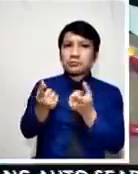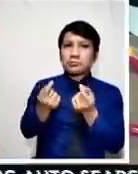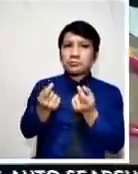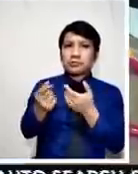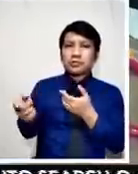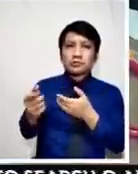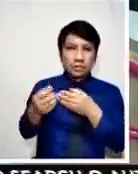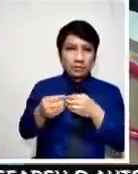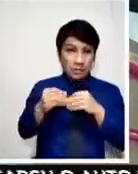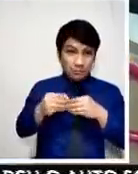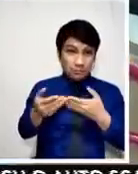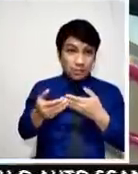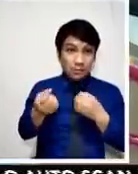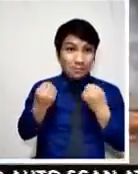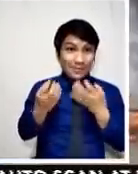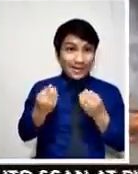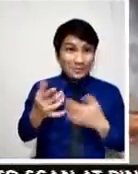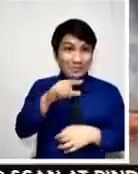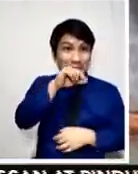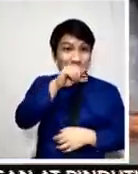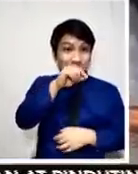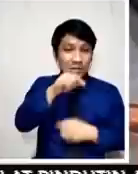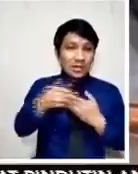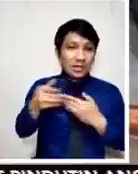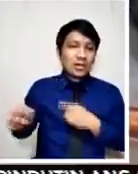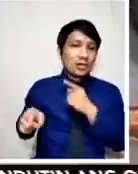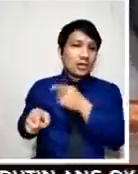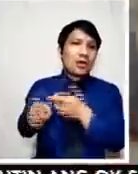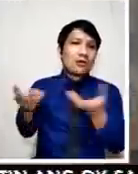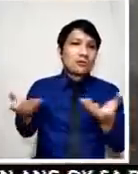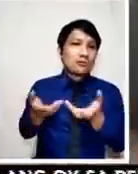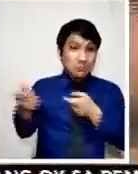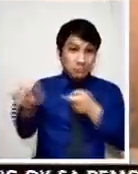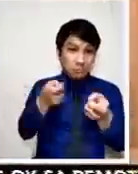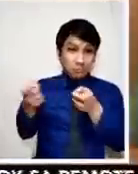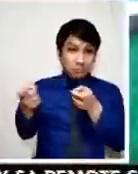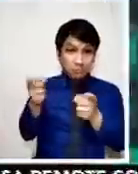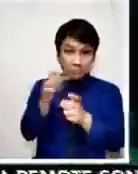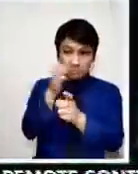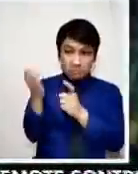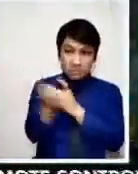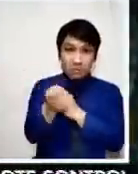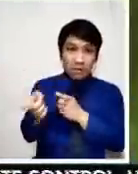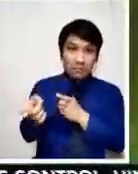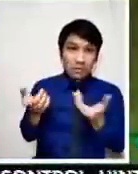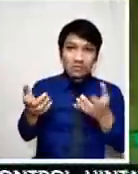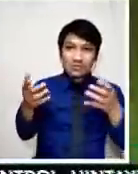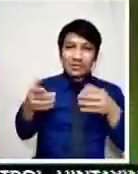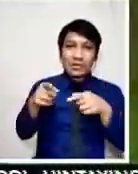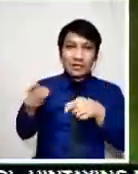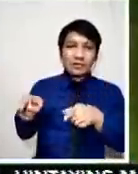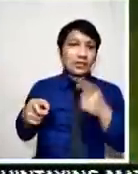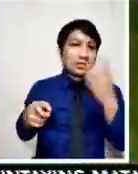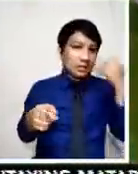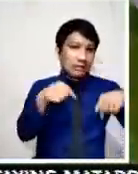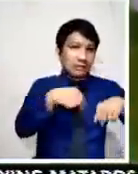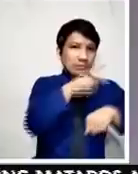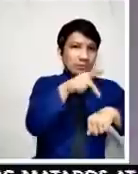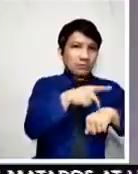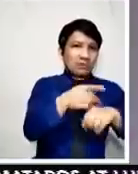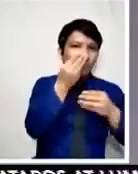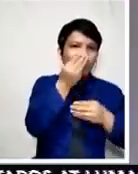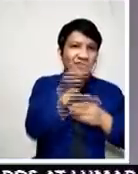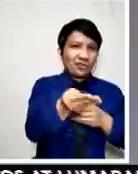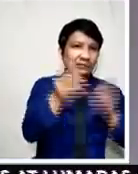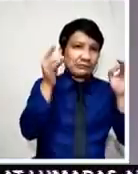reproduction under the controlled environment. Near threatened na yung status niya. No? Ibig sabihin, hindi na